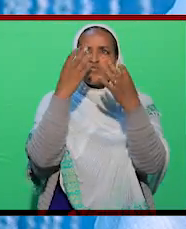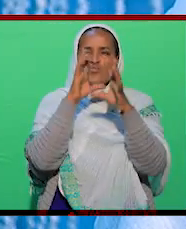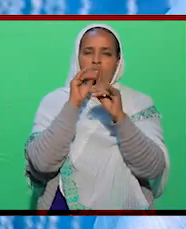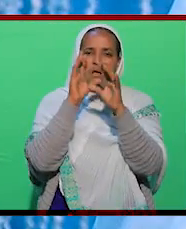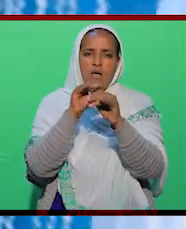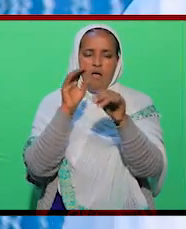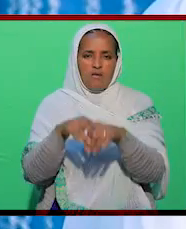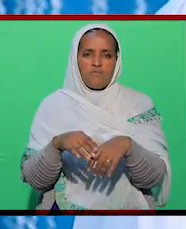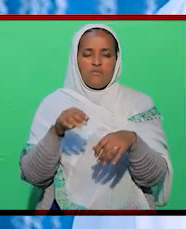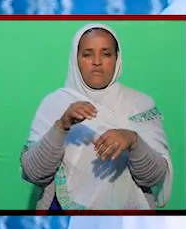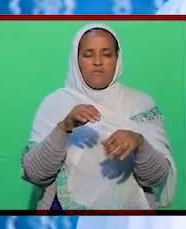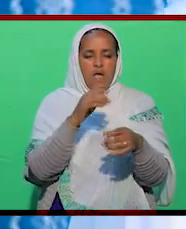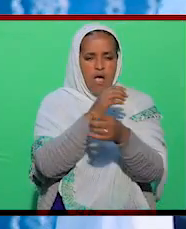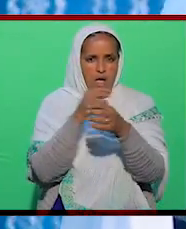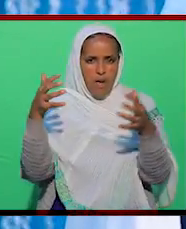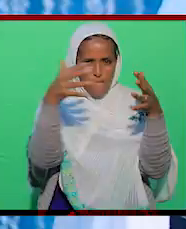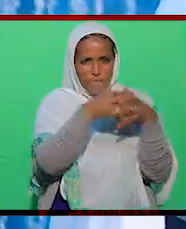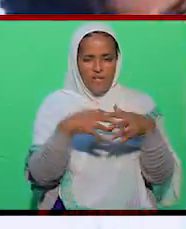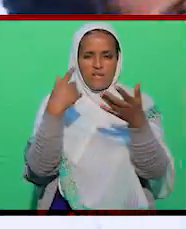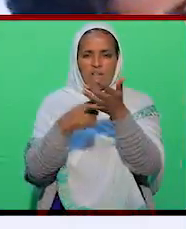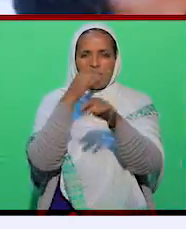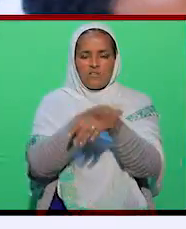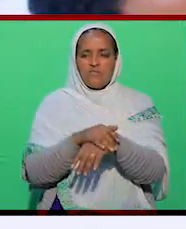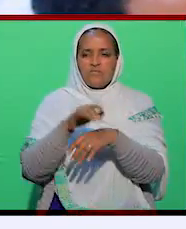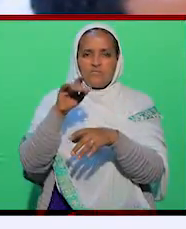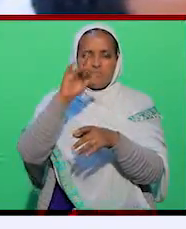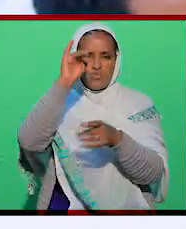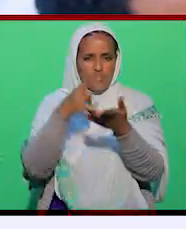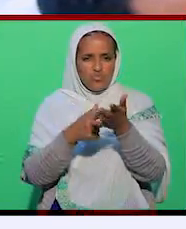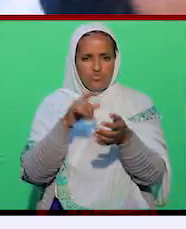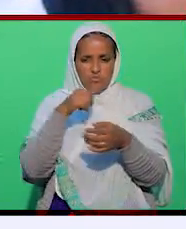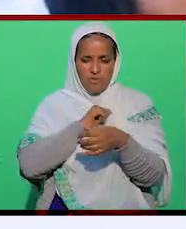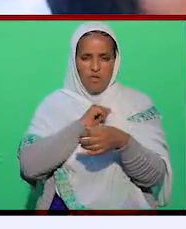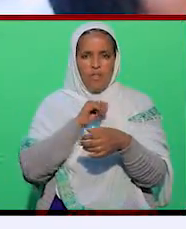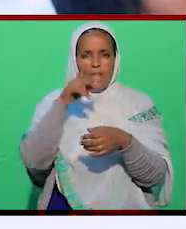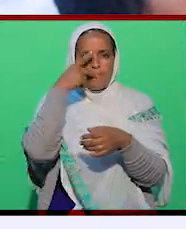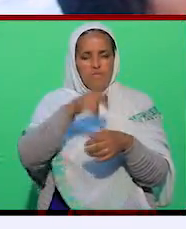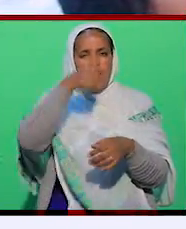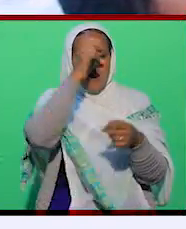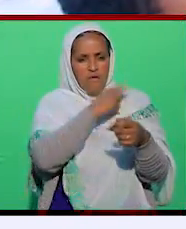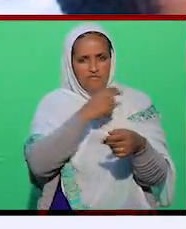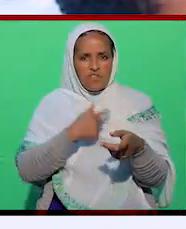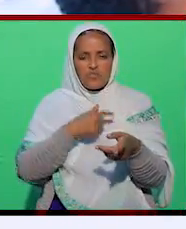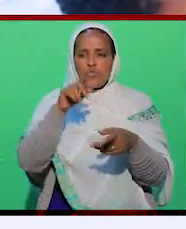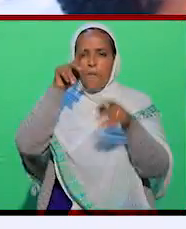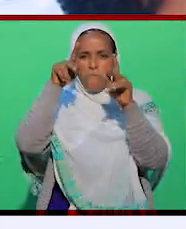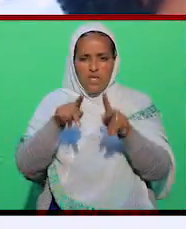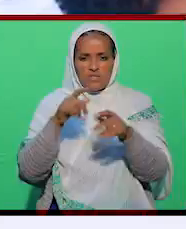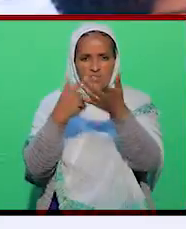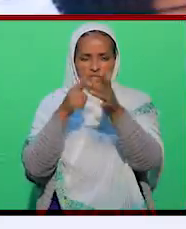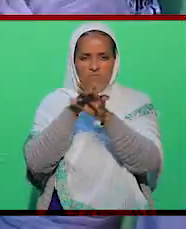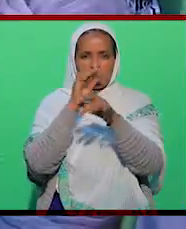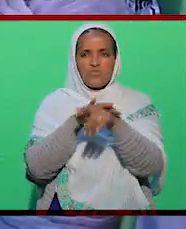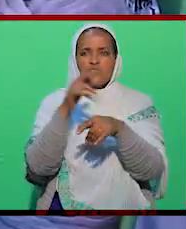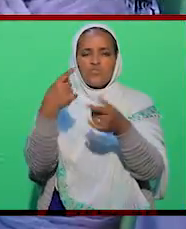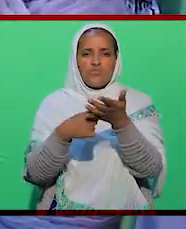የሚል ግምት ስለነበረ በጣም ብዙ የአሜሪካ የናይጄሪያ ሶኮልድ ነቢዮች እነ ይሄ ጆሹዋ የሚባለው የናይጄሪያ በጣም ባለጌው ሳይቀር